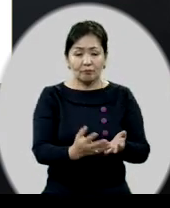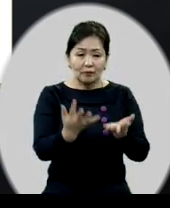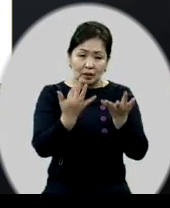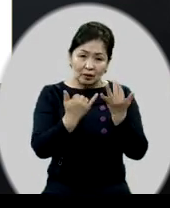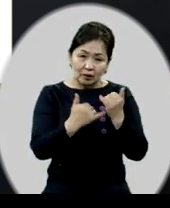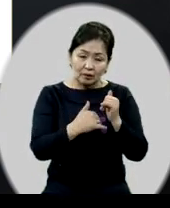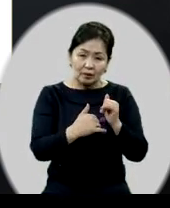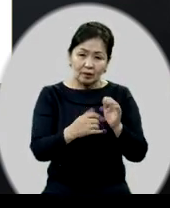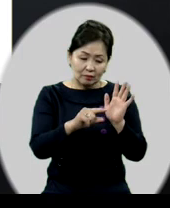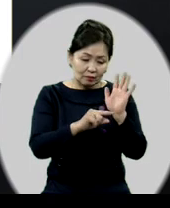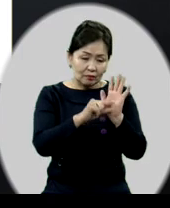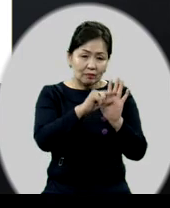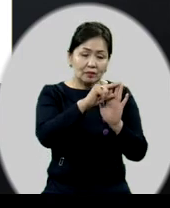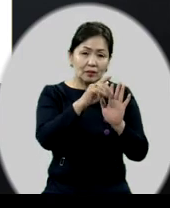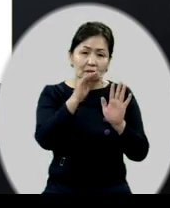Хэдэн хэсгээр нь цэцэг услалаа?